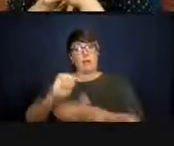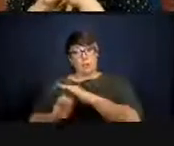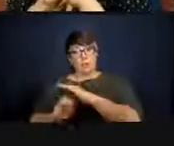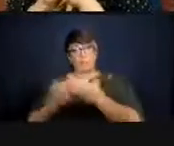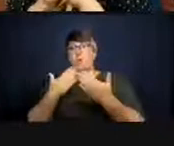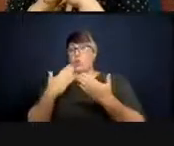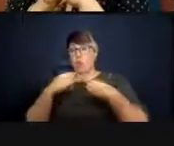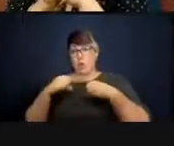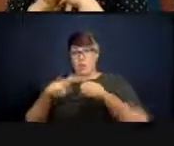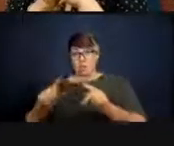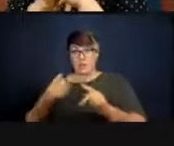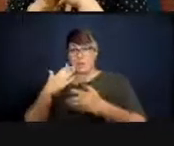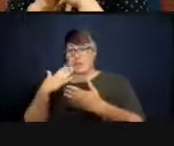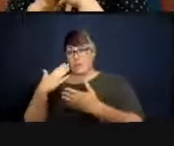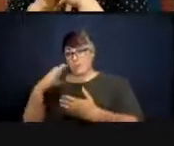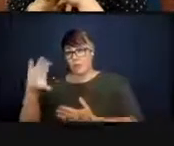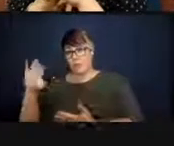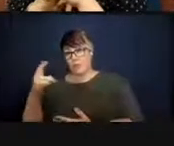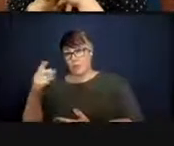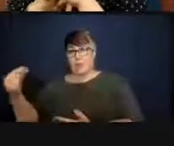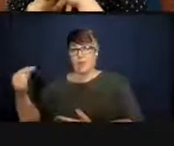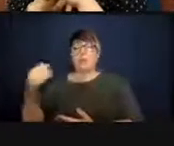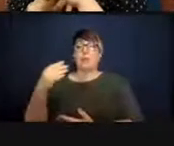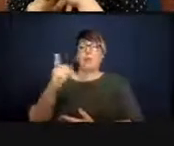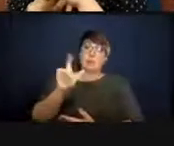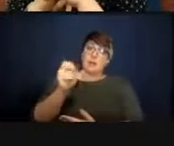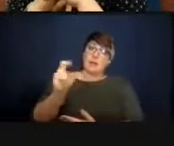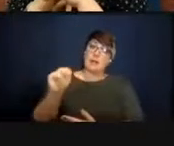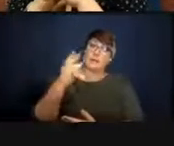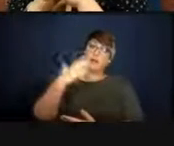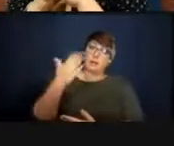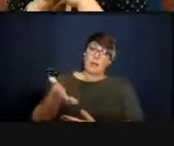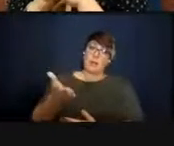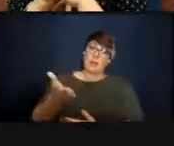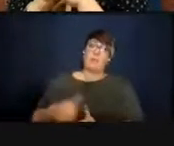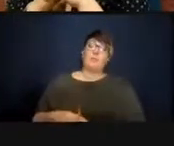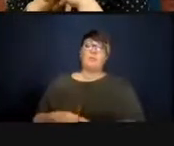siku njema ambapo tumeweza